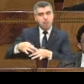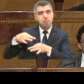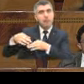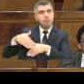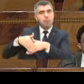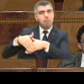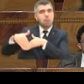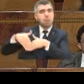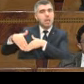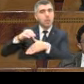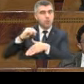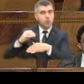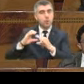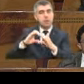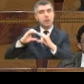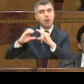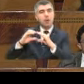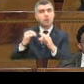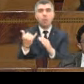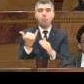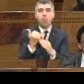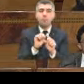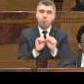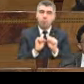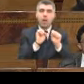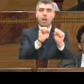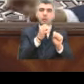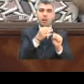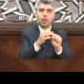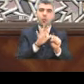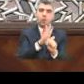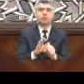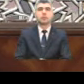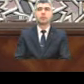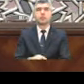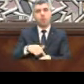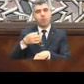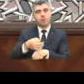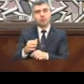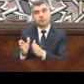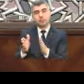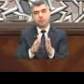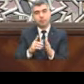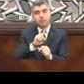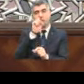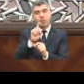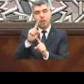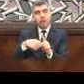أن التواصل شرط أساسي لمواجهة. انتهى التوقيت سيد النائب المحترم. هل من تعقيب